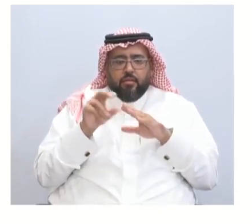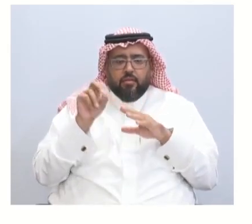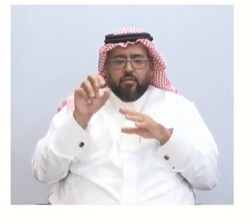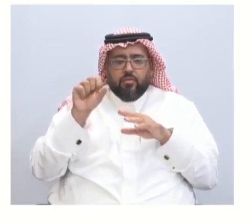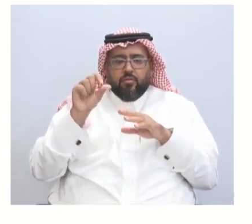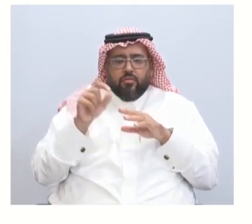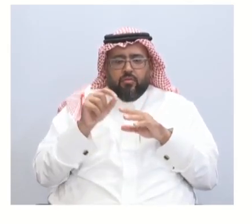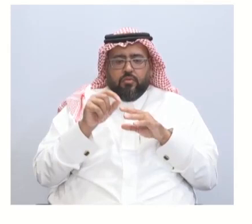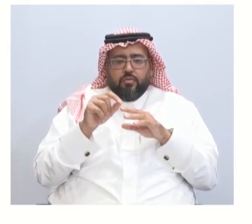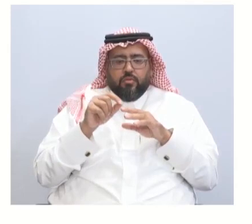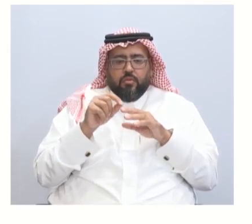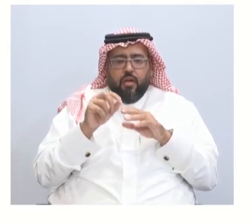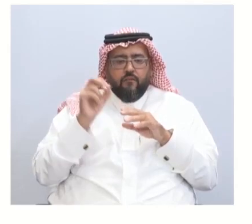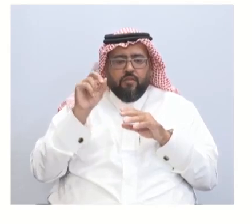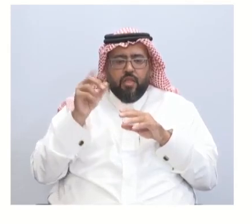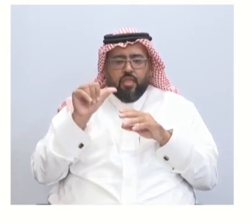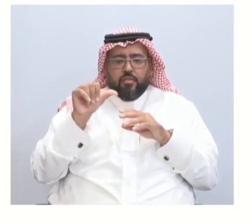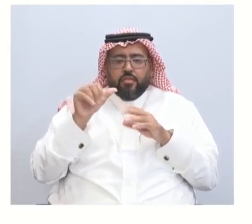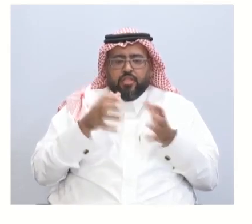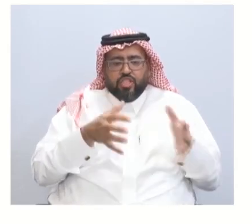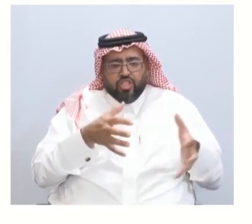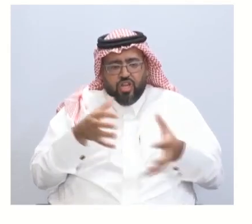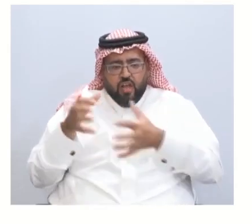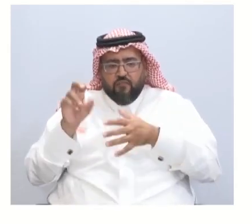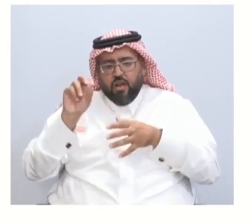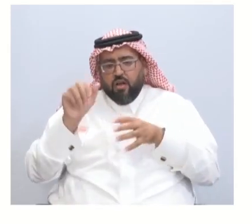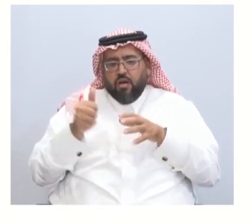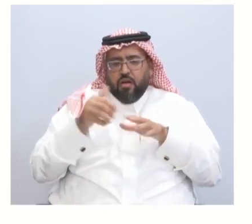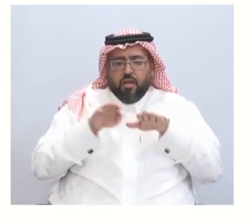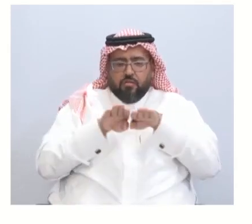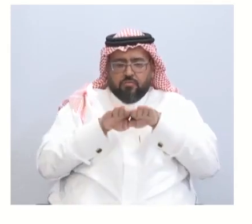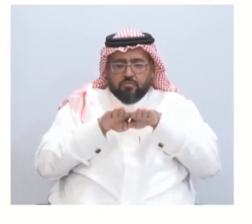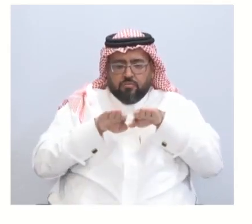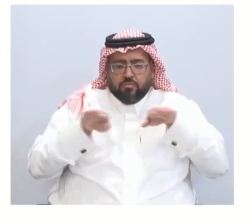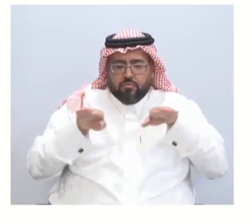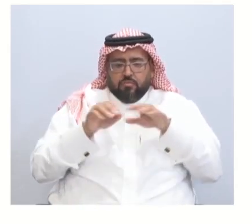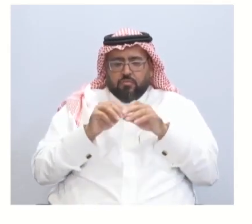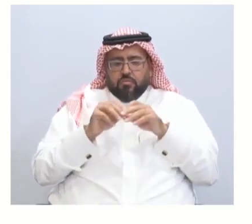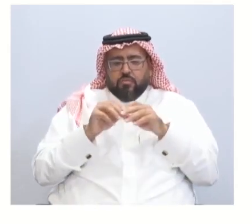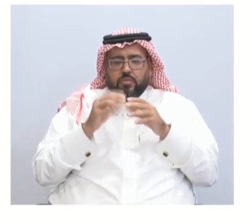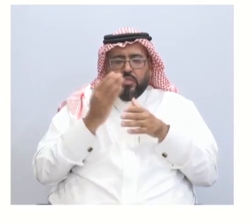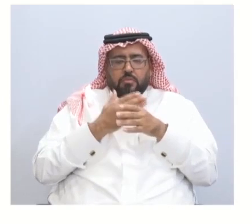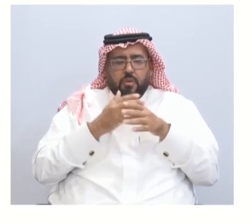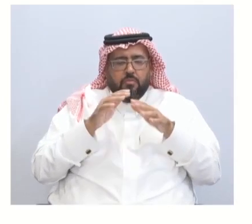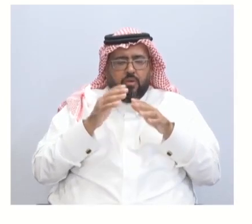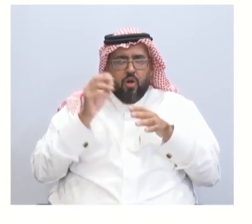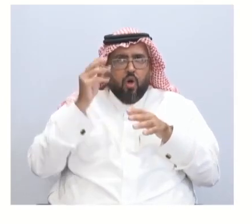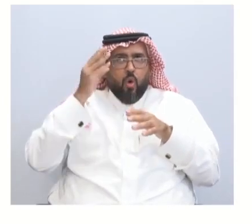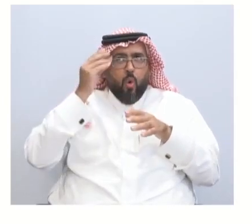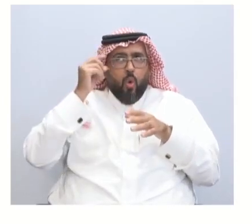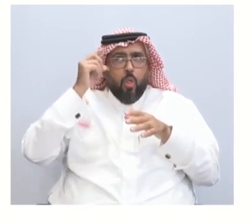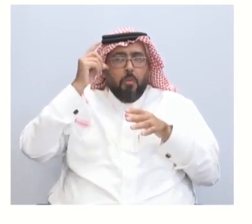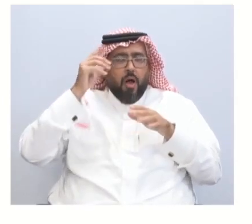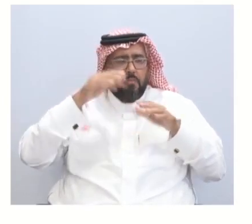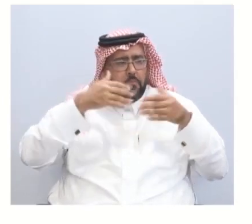القصور او قصور فرضيه الانجراف القاري وسبب عدم تقبلها لدى العلماء في